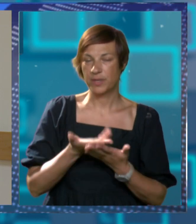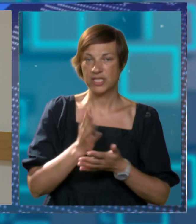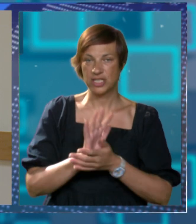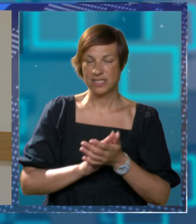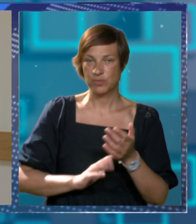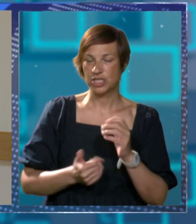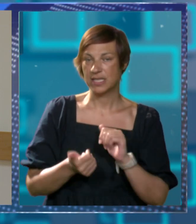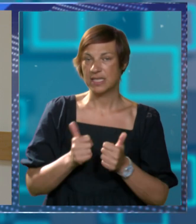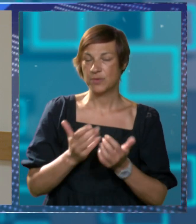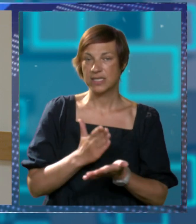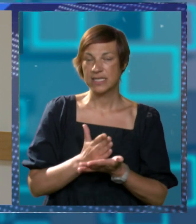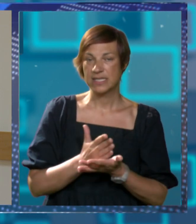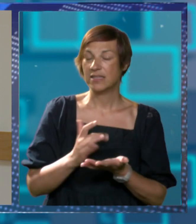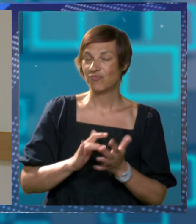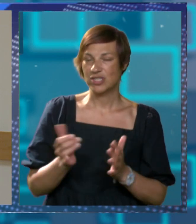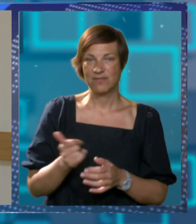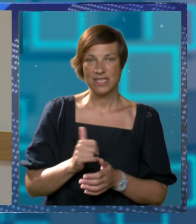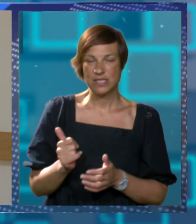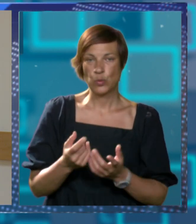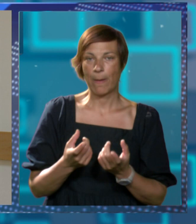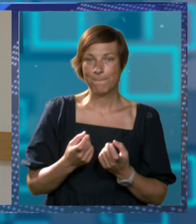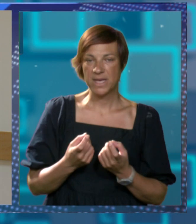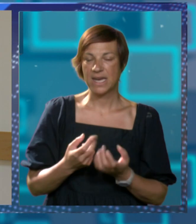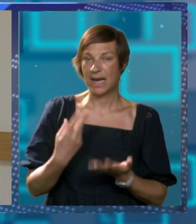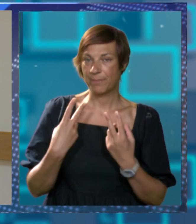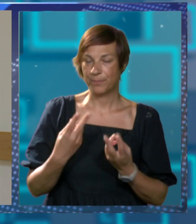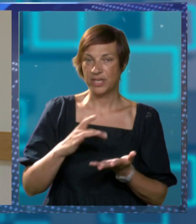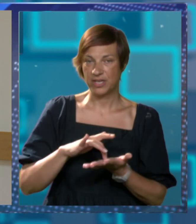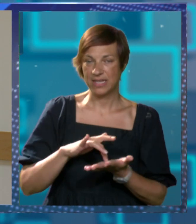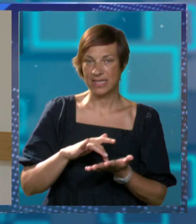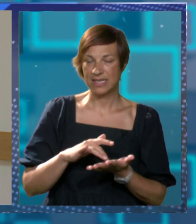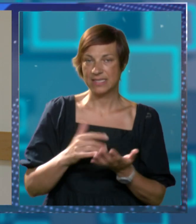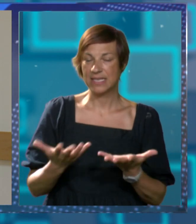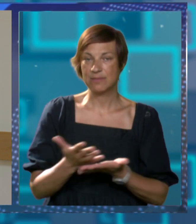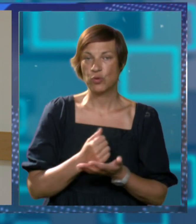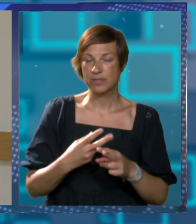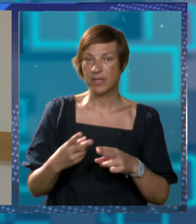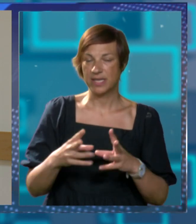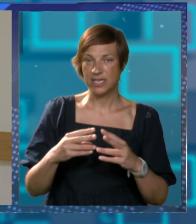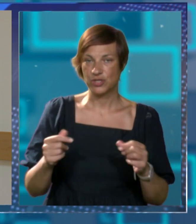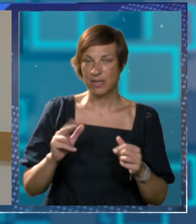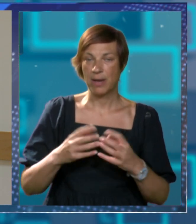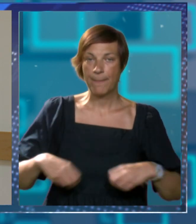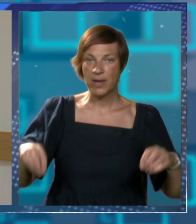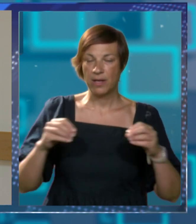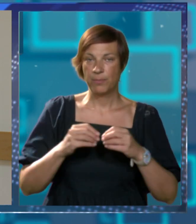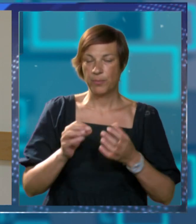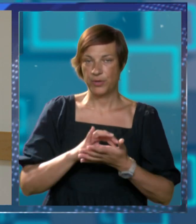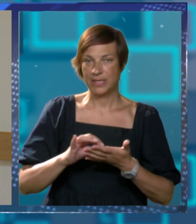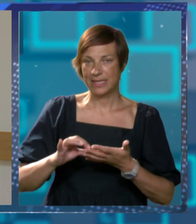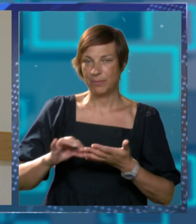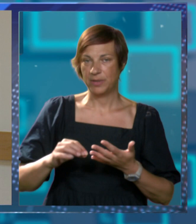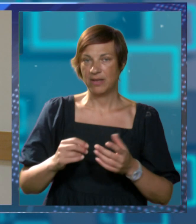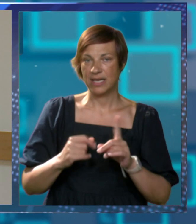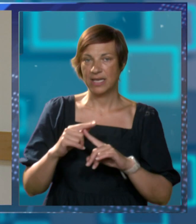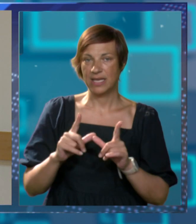sa početka sportski centar Čibača. To je sve super, ali prioritet je zato što se sad uspjeli smo riješiti zemlju, imamo projekt i prijavljen